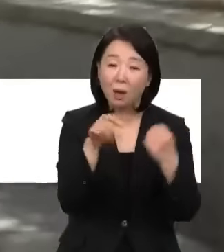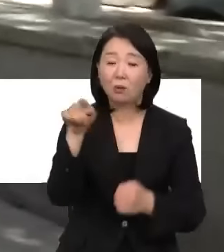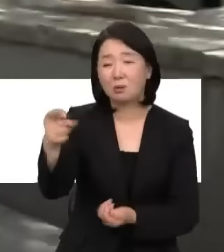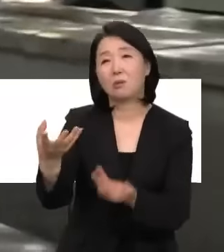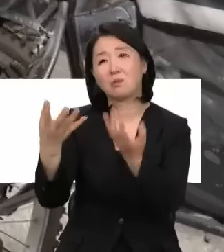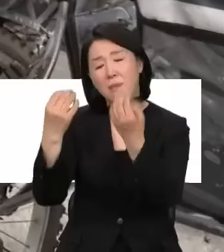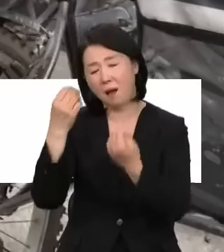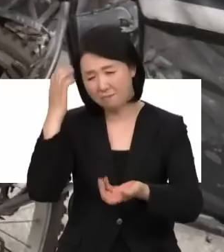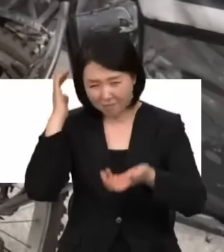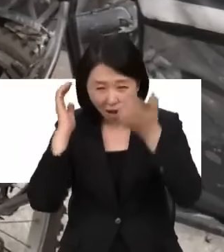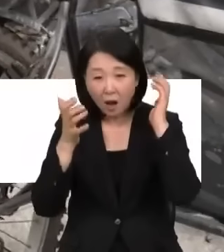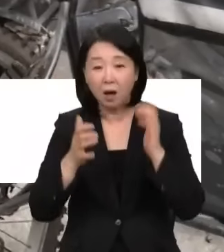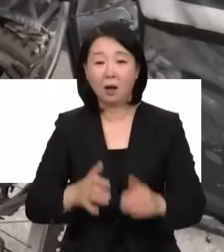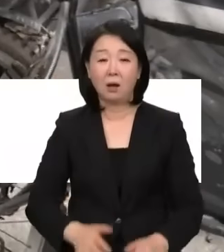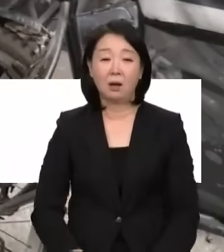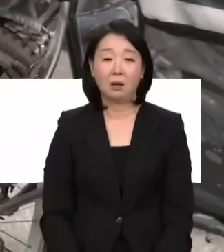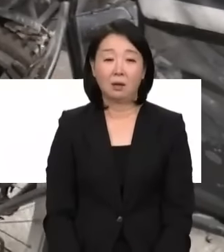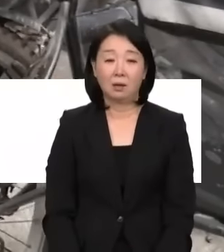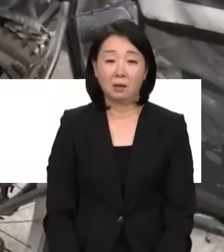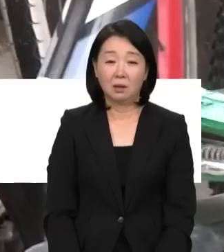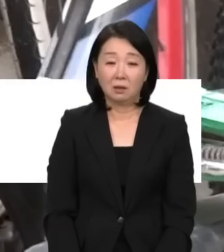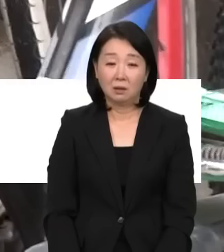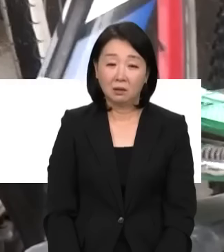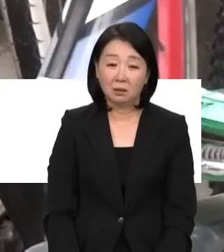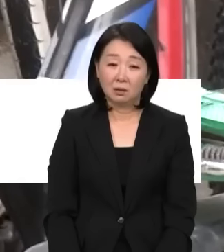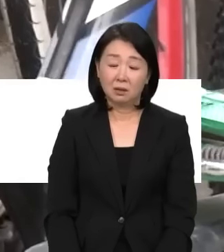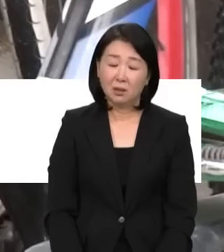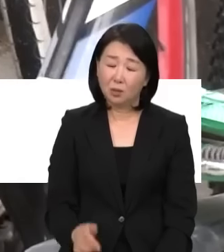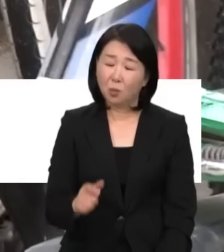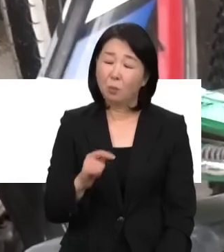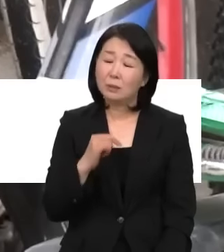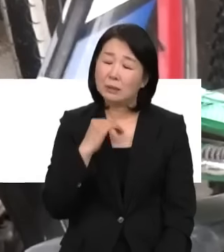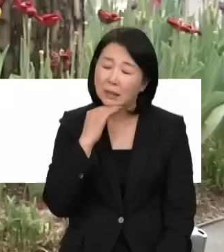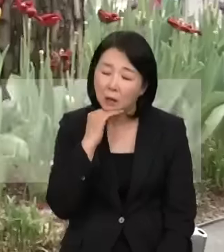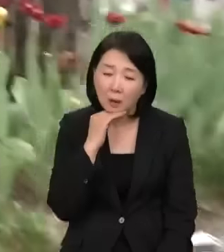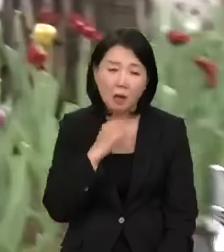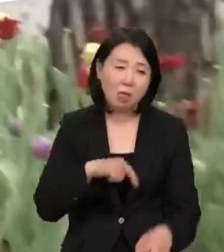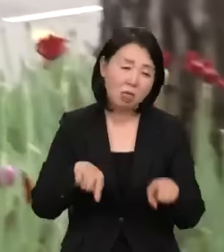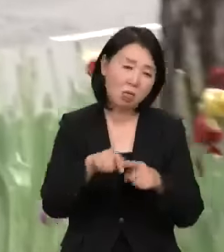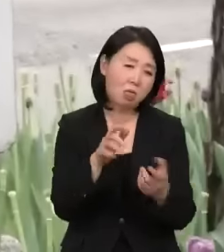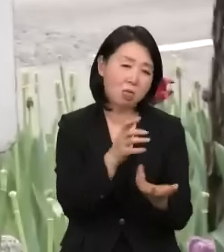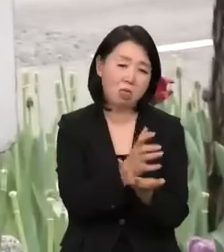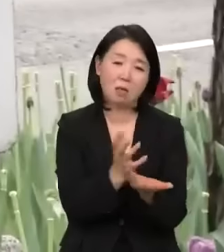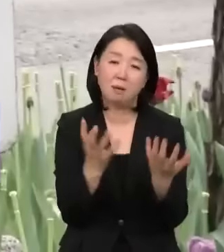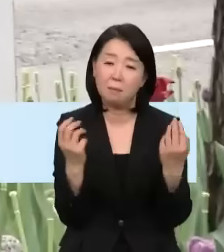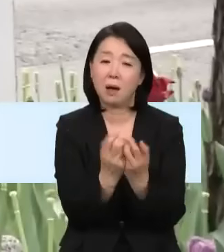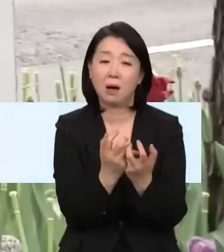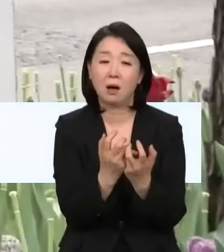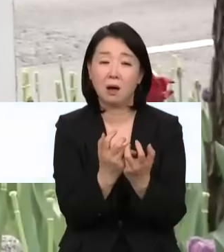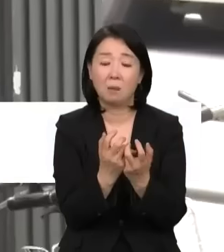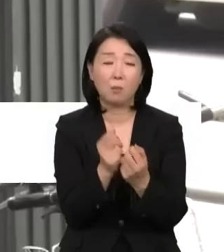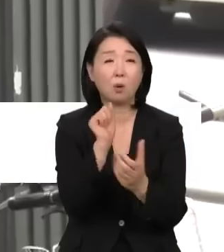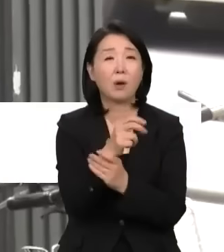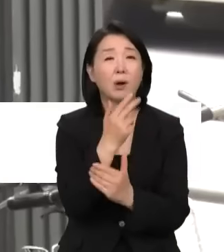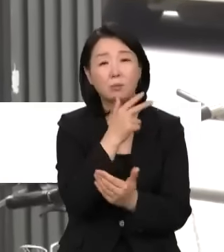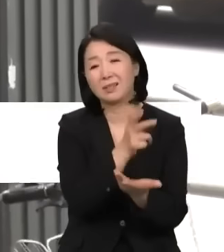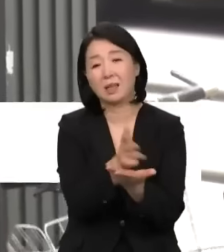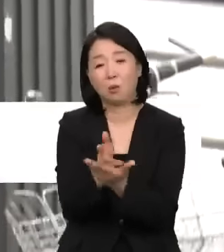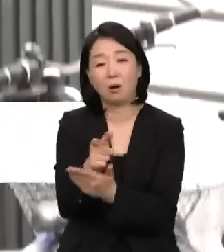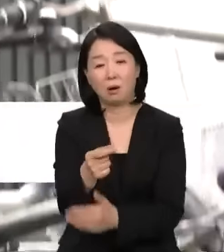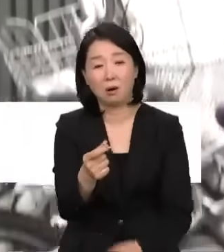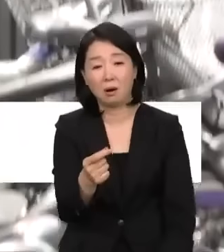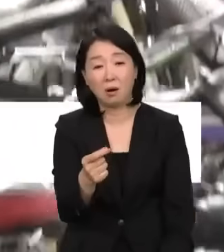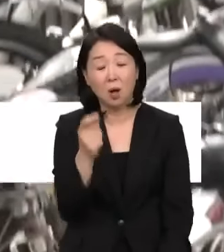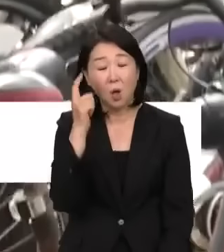저기도 많아. 지금 조금 있으면 너무 많아. 모두 허락 없이 세워놓은 겁니다. 무인